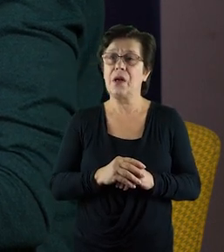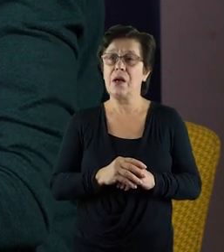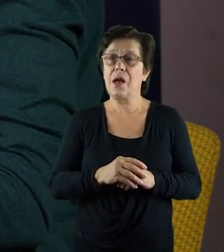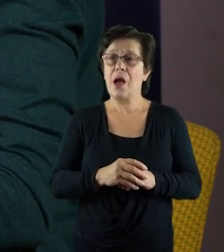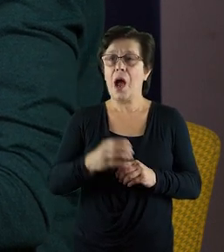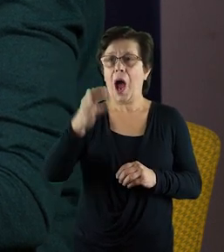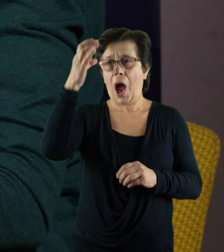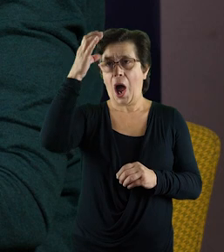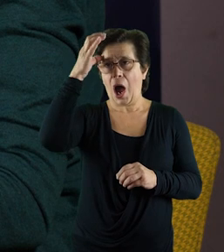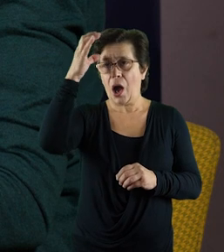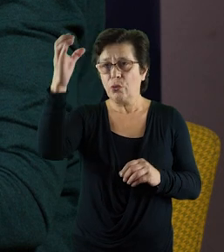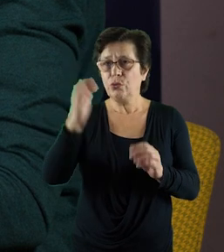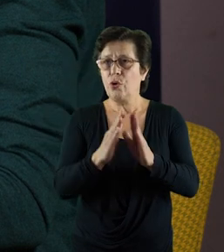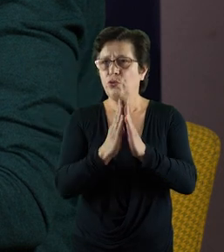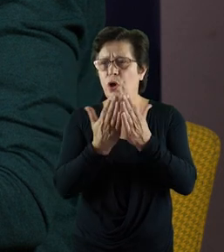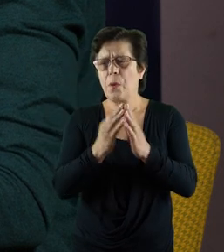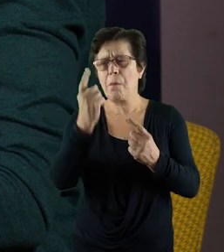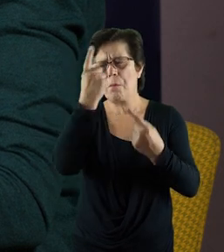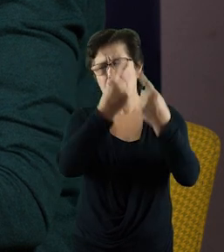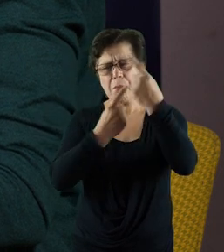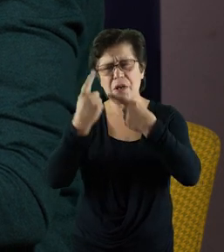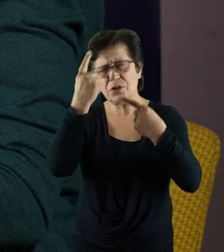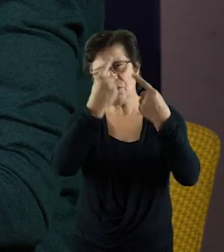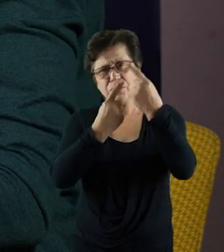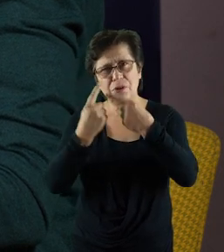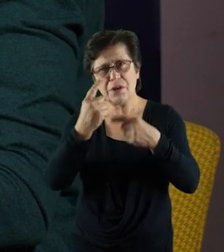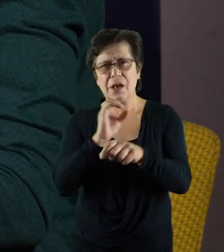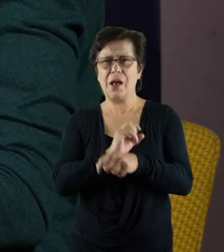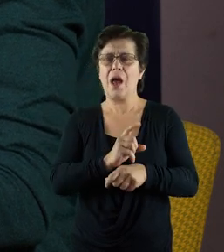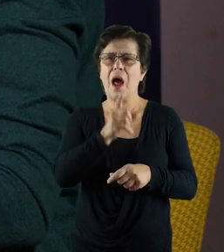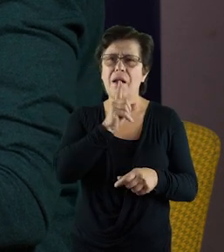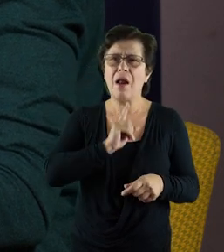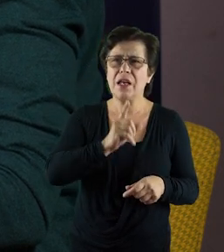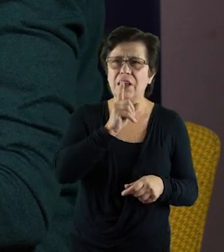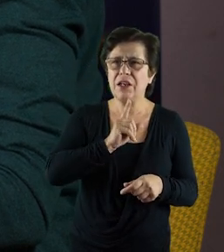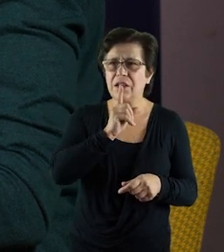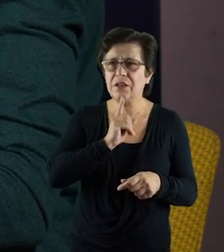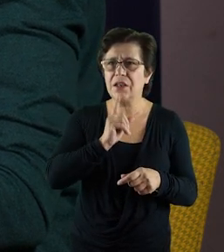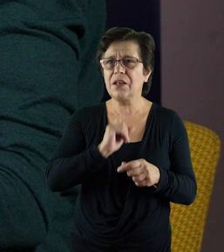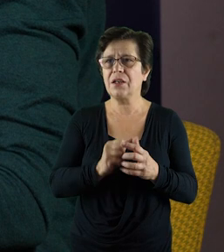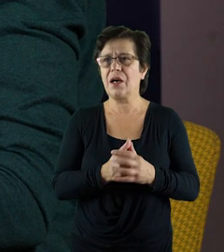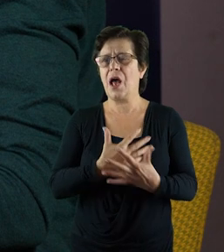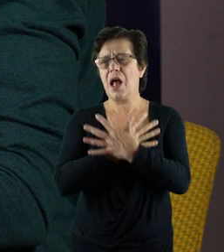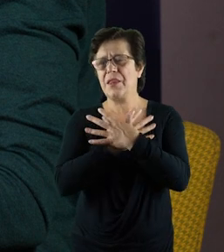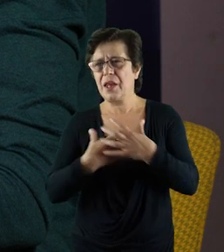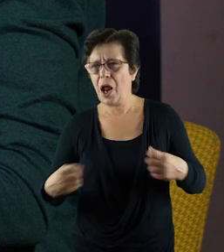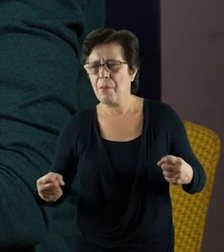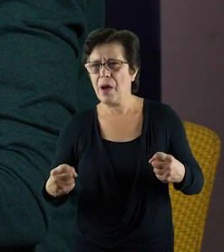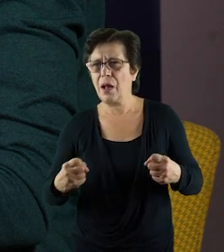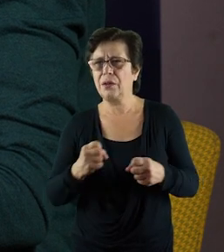Autor tomu szkiców poświęconych myśli filozoficzno-religijnej Lwa Tołstoja, dramat religijny